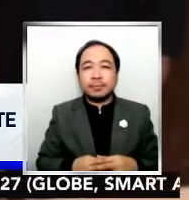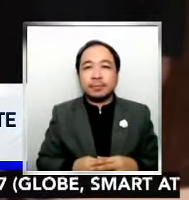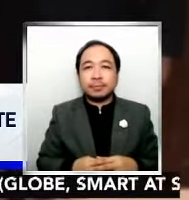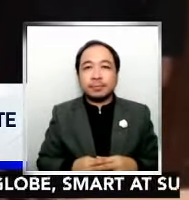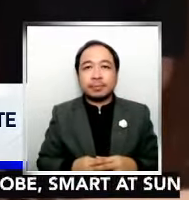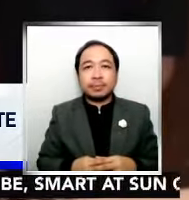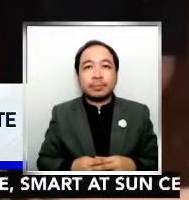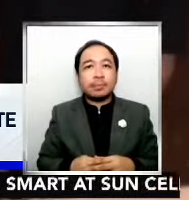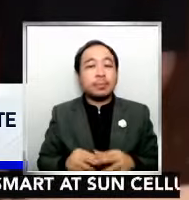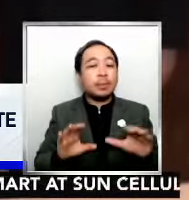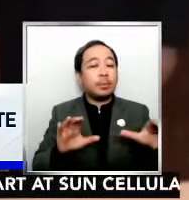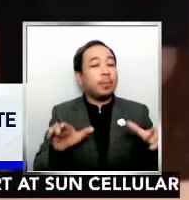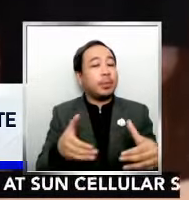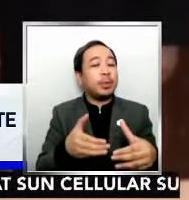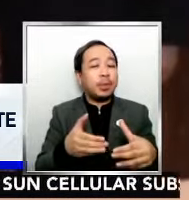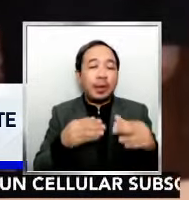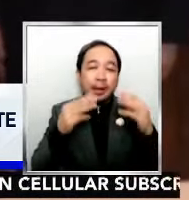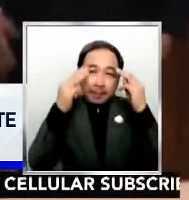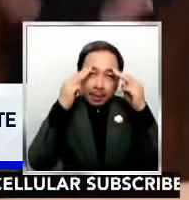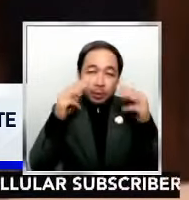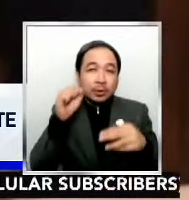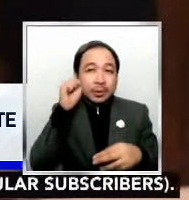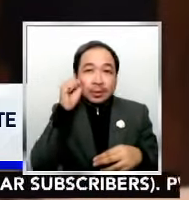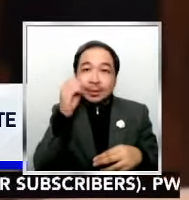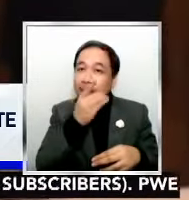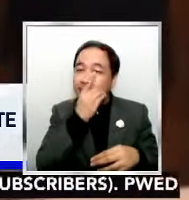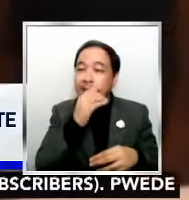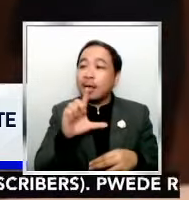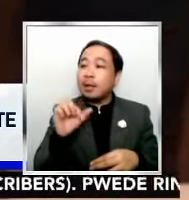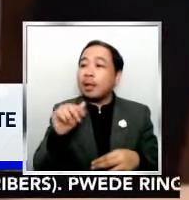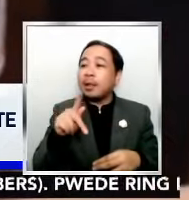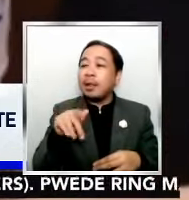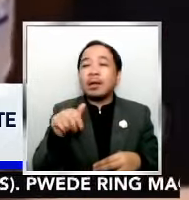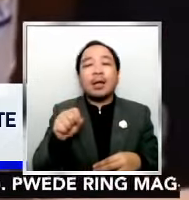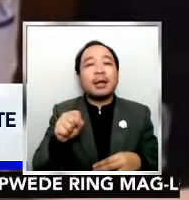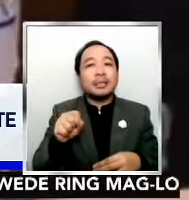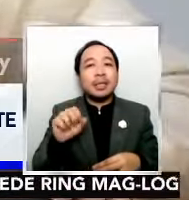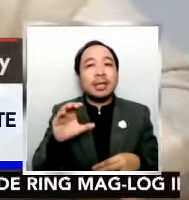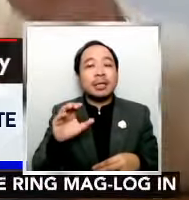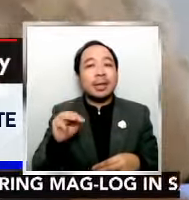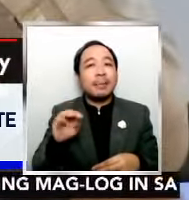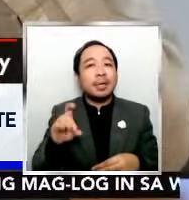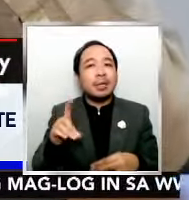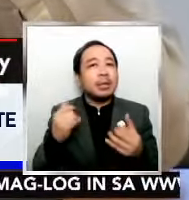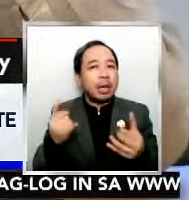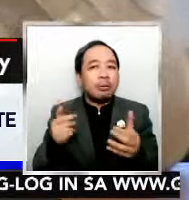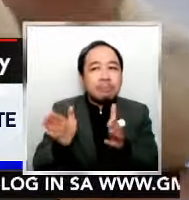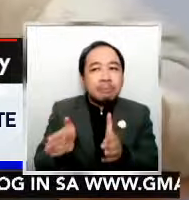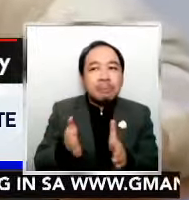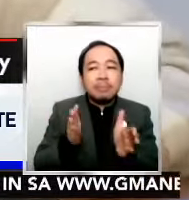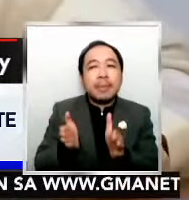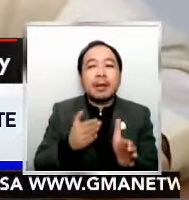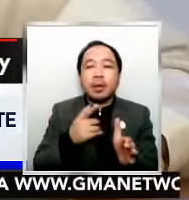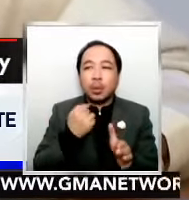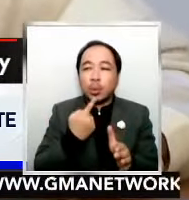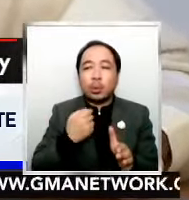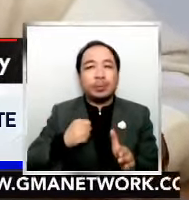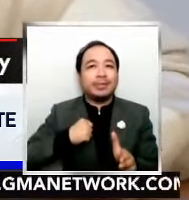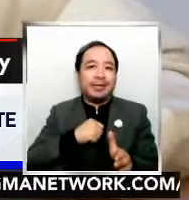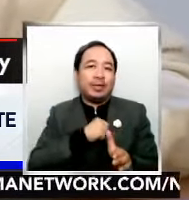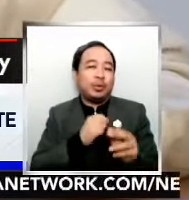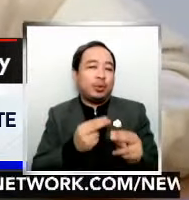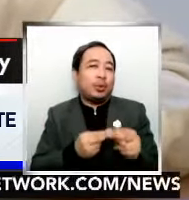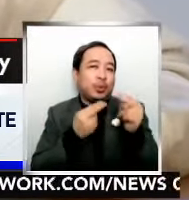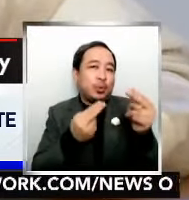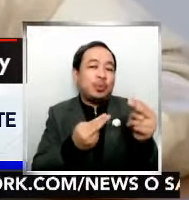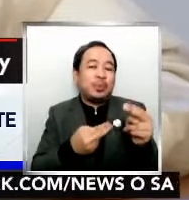Mayor Sara na lakas CMD, kasalukuyan ding tinatapos ang kanilang senatorial lineup. Ayon sa presidente ng partido na si